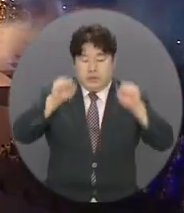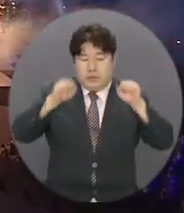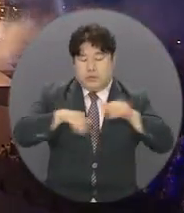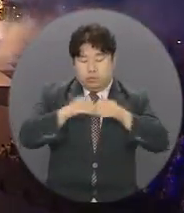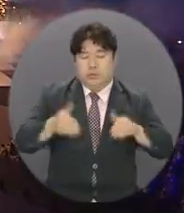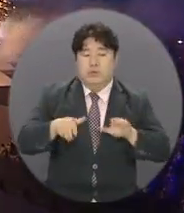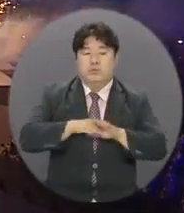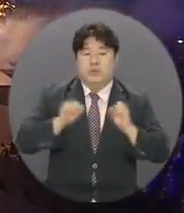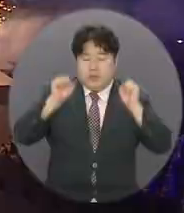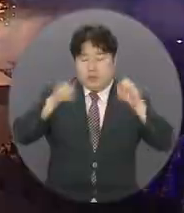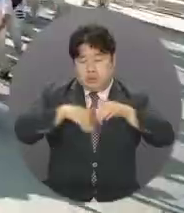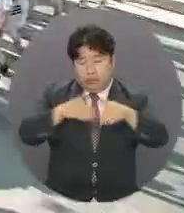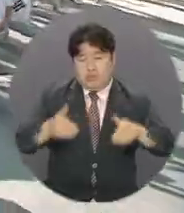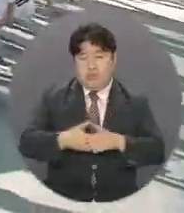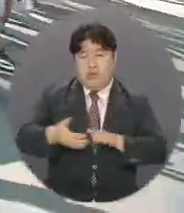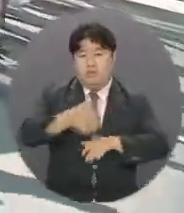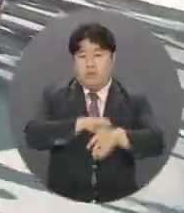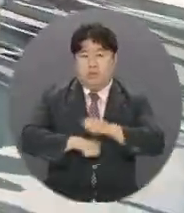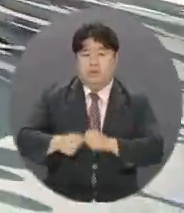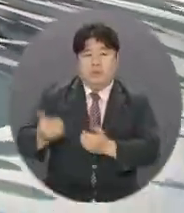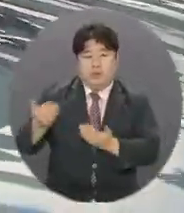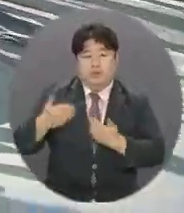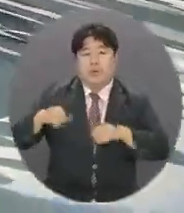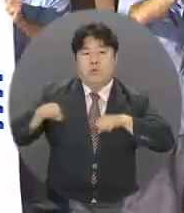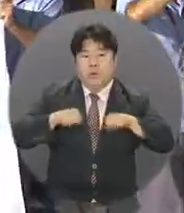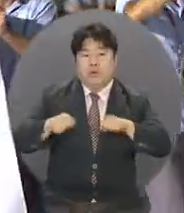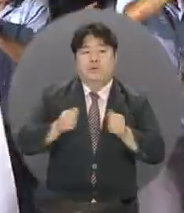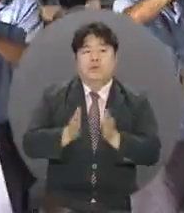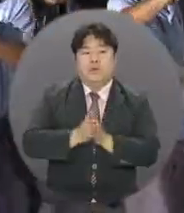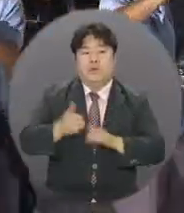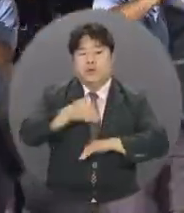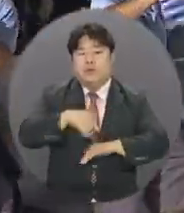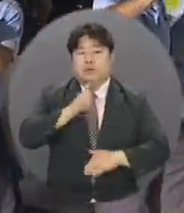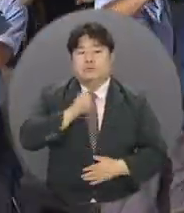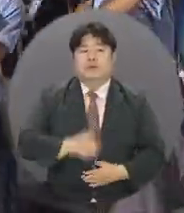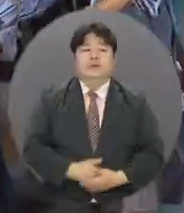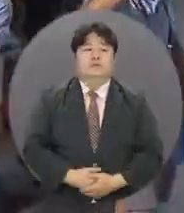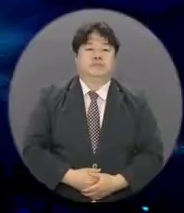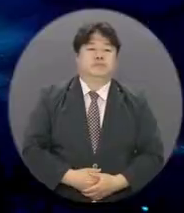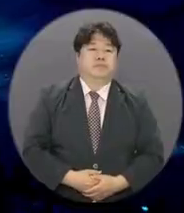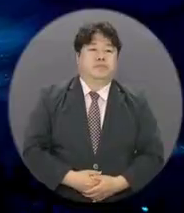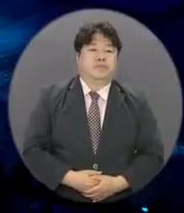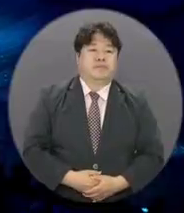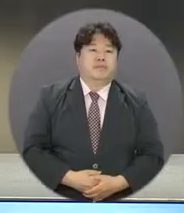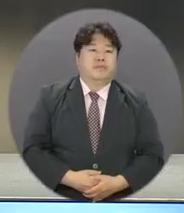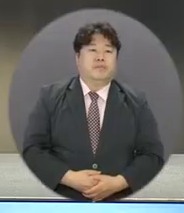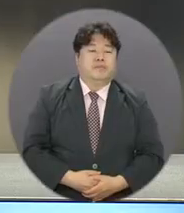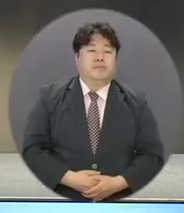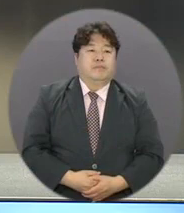문체부 등을 상대로 본격적인 유치 활동에 나선다는 계획입니다.